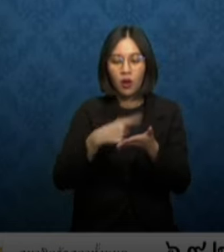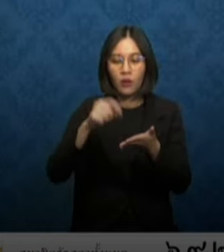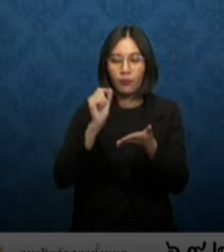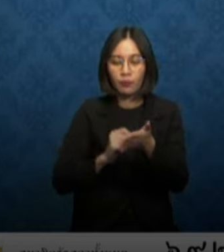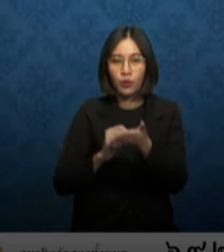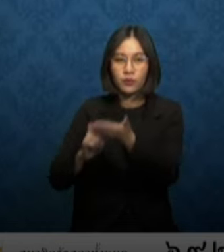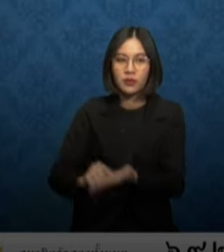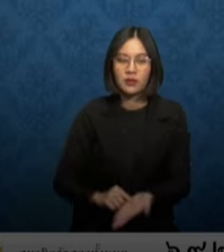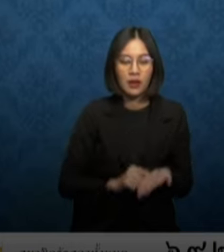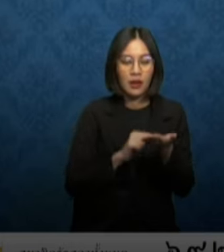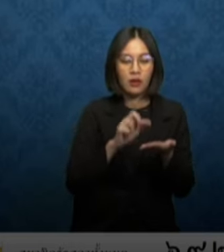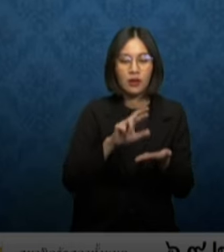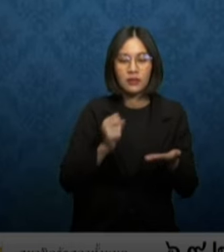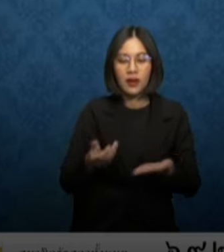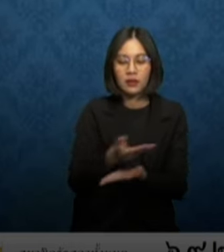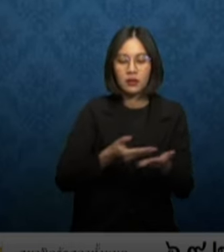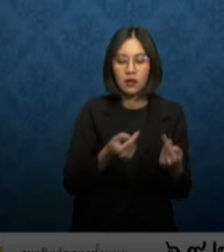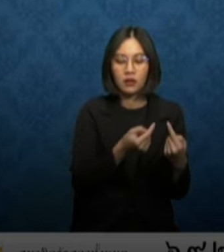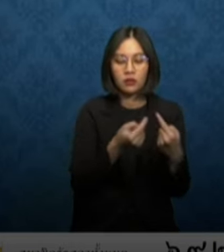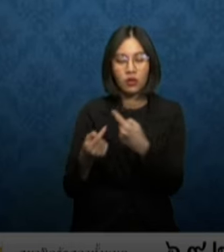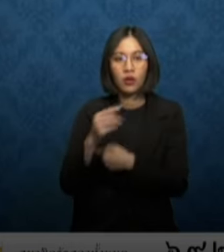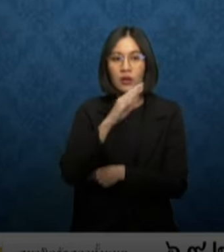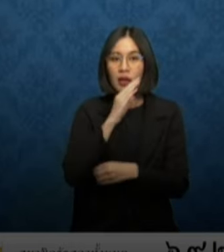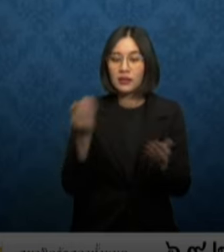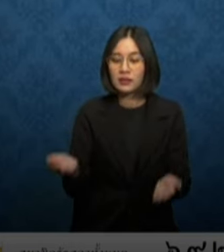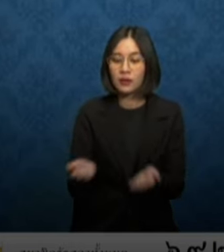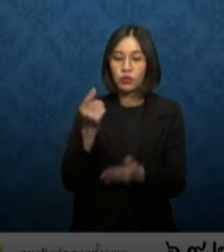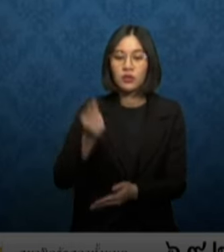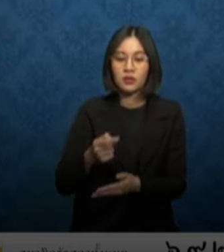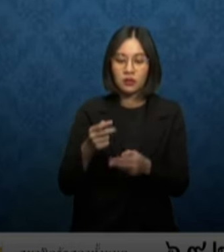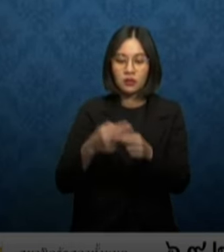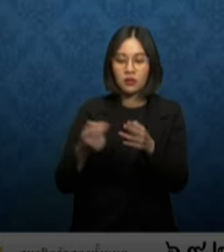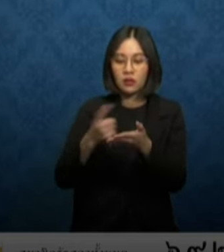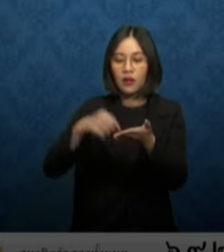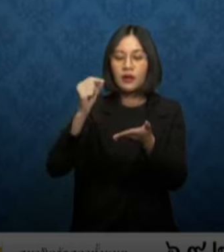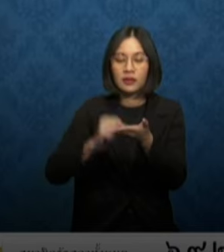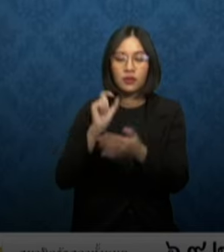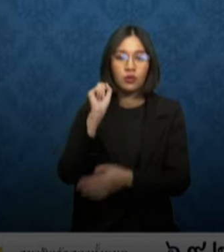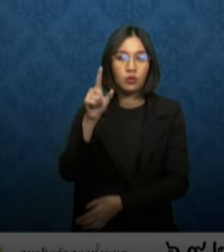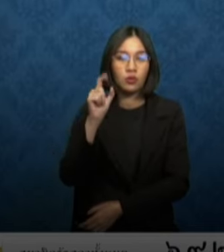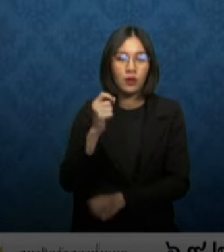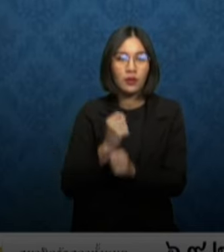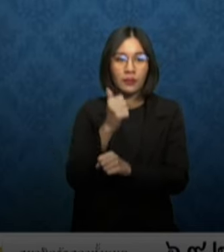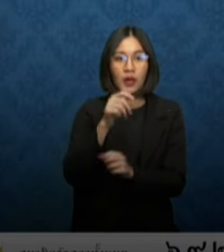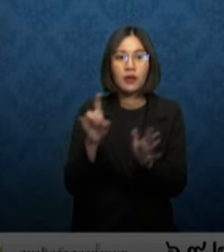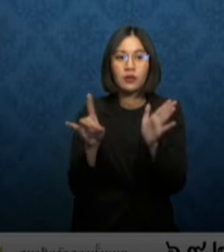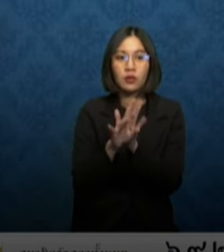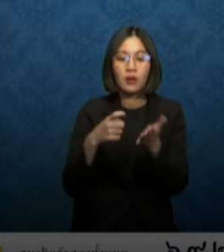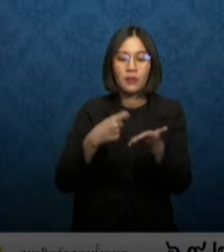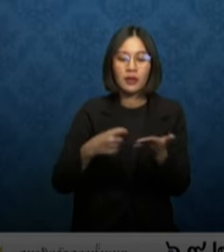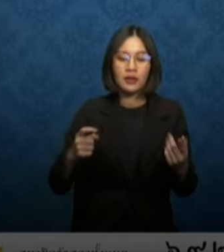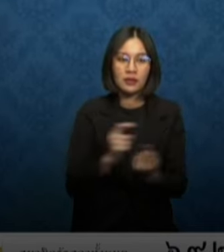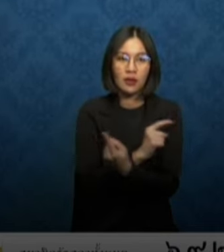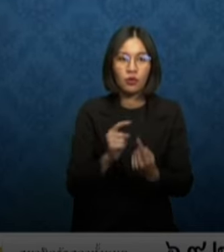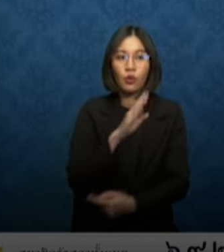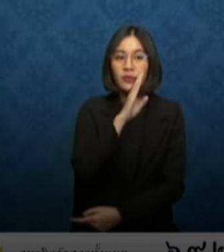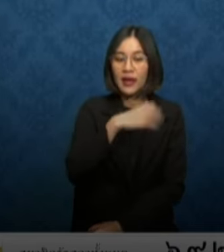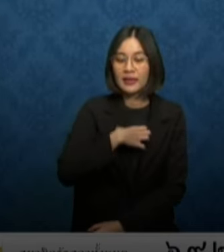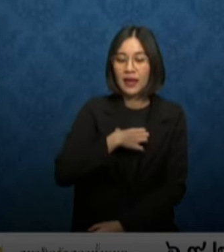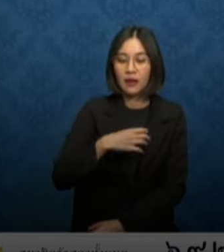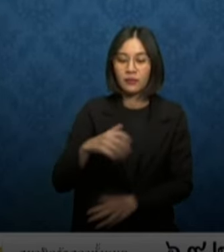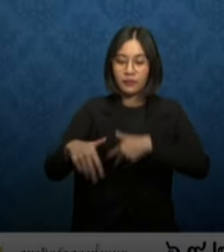นำมาเข้าสู่การพิจารณาของสภาต่อไปถ้าสนับสนุนจริงท่านเซ็นมาได้เลยครับสุดท้ายเรื่องประกันสังคมถ้าท่านอยากให้